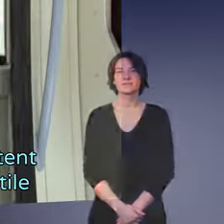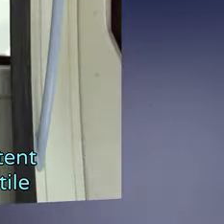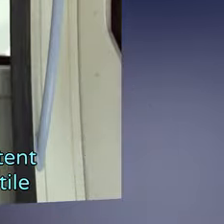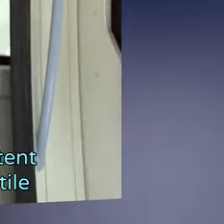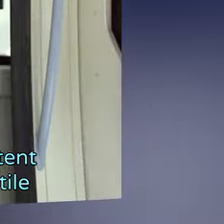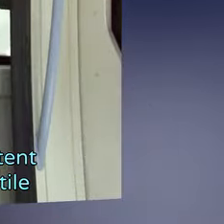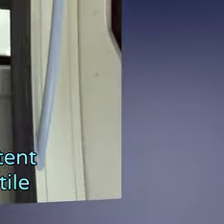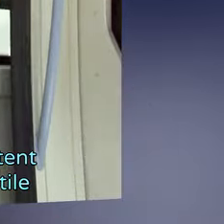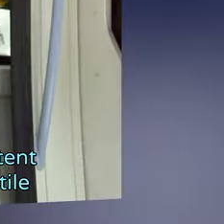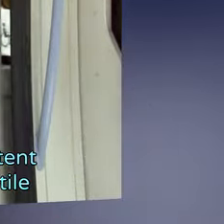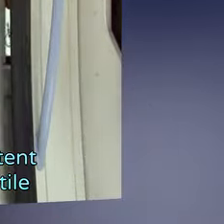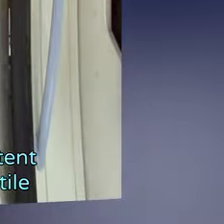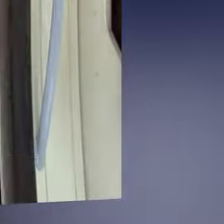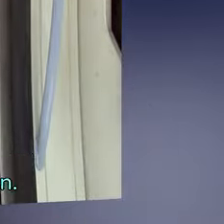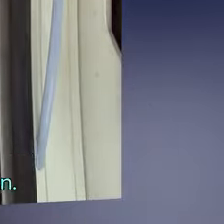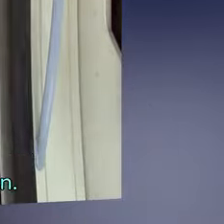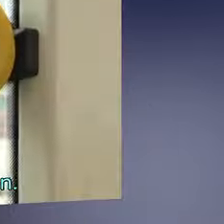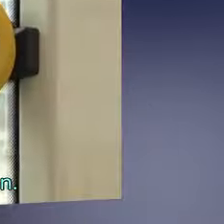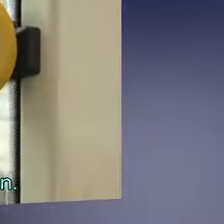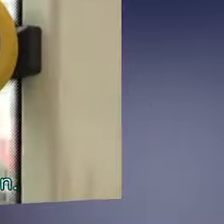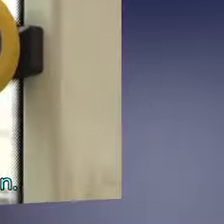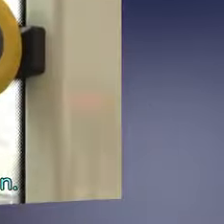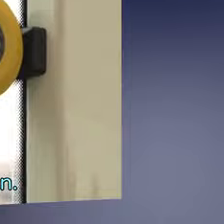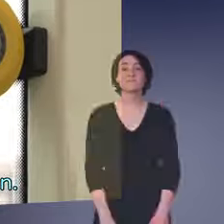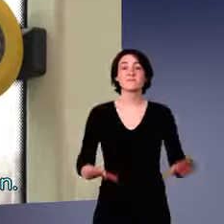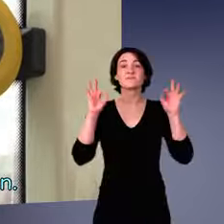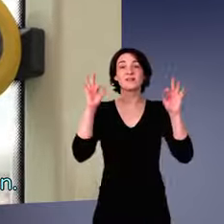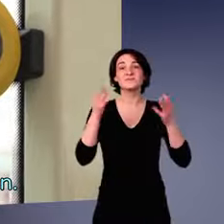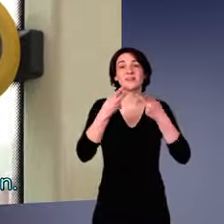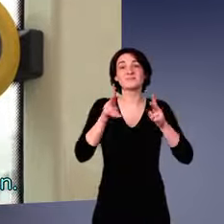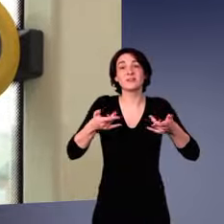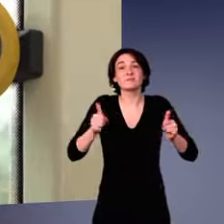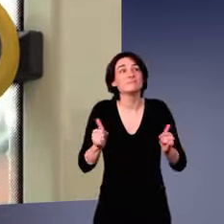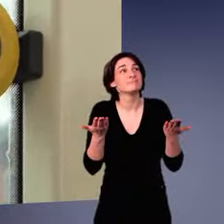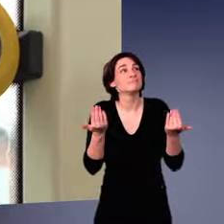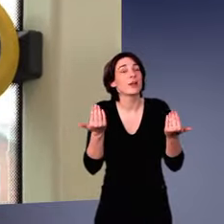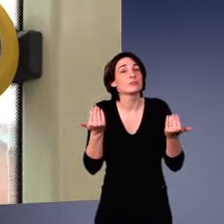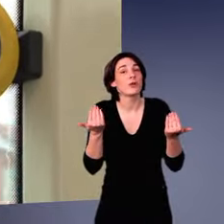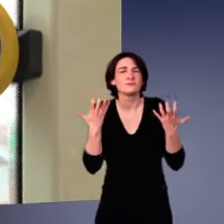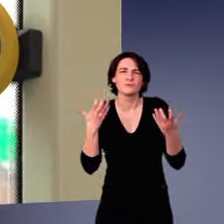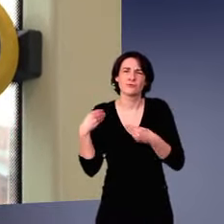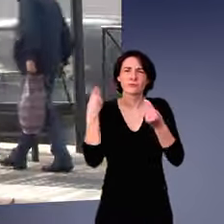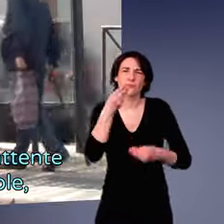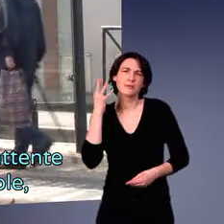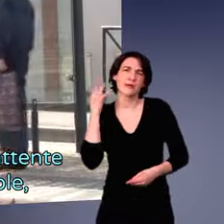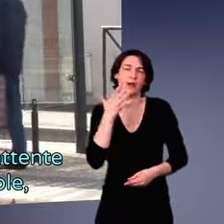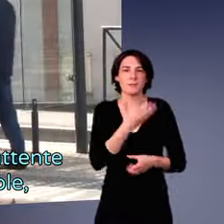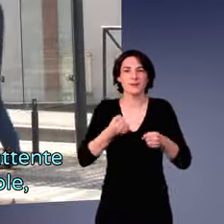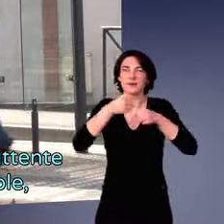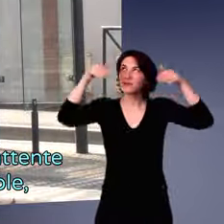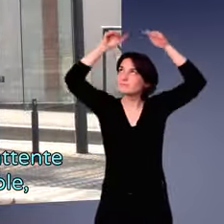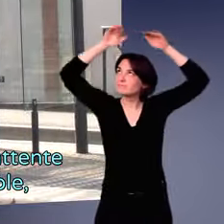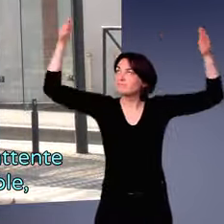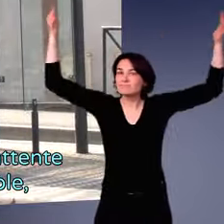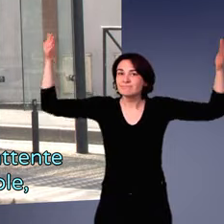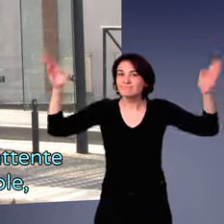présentent un contraste visu facil leur utilisation côté mobilier urbain tout a été fait pour rendre